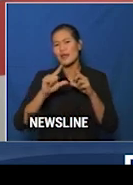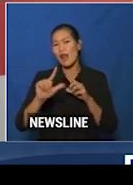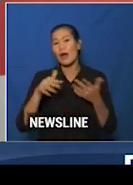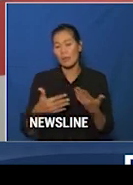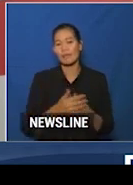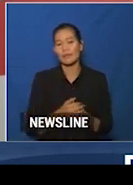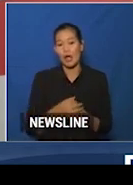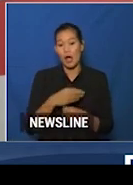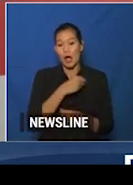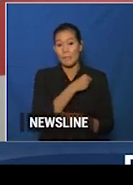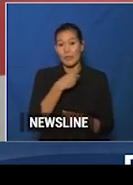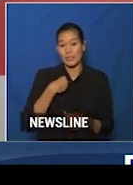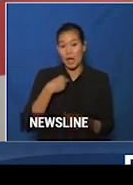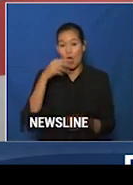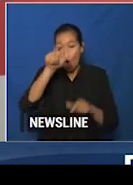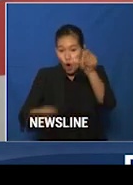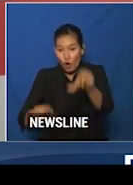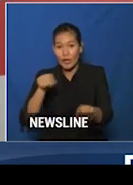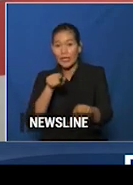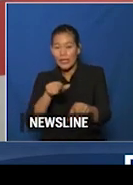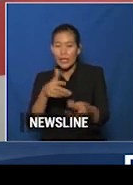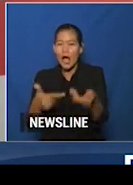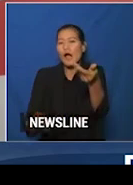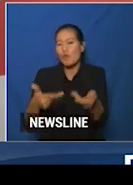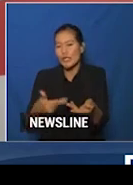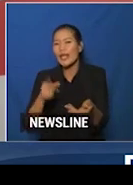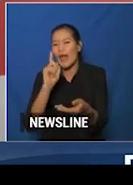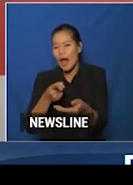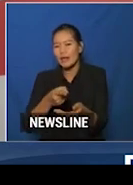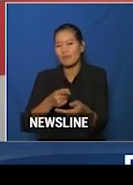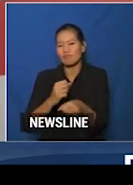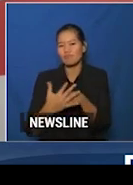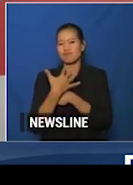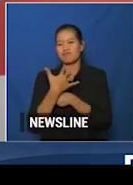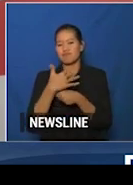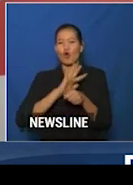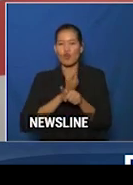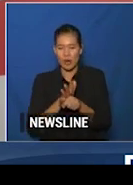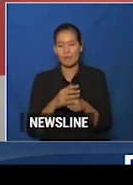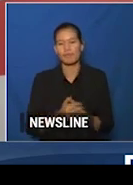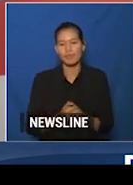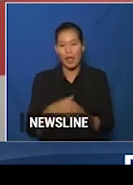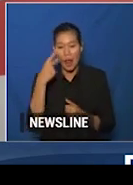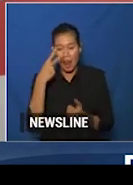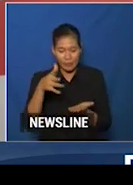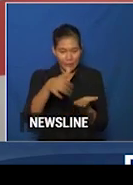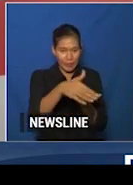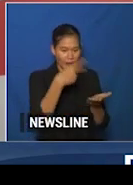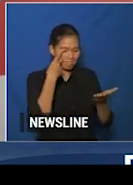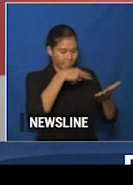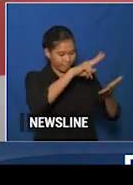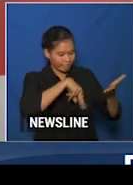orang memiliki peluang untuk kontak dengan kasus positif data perhitungan yang kita